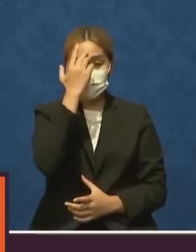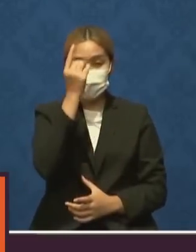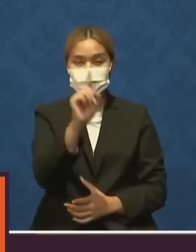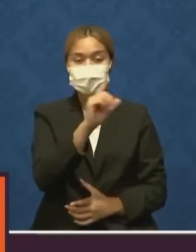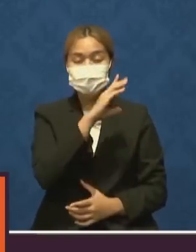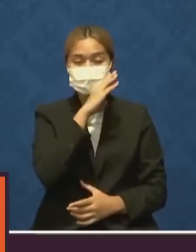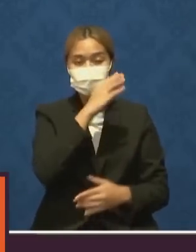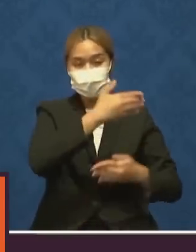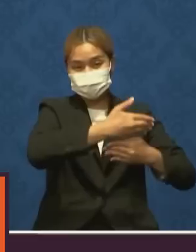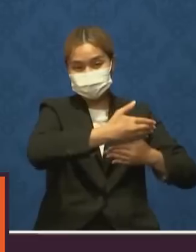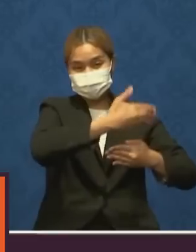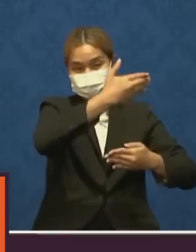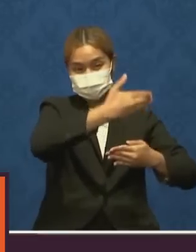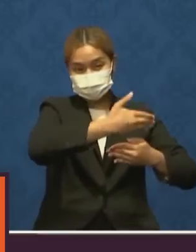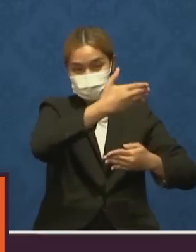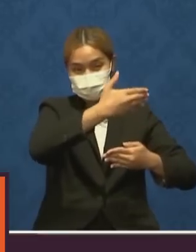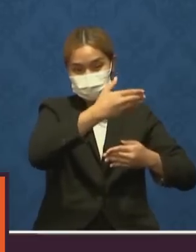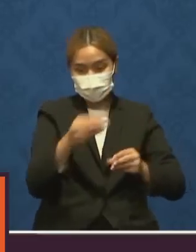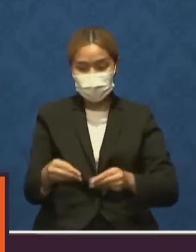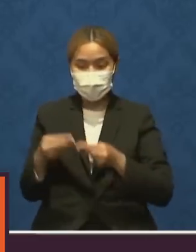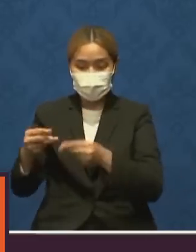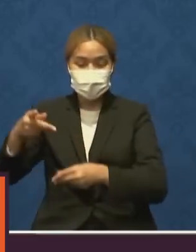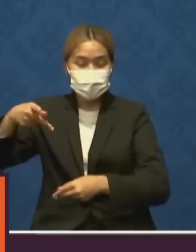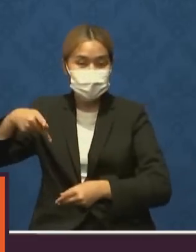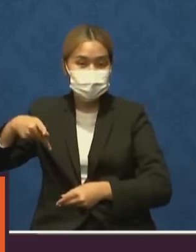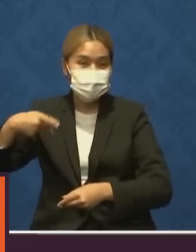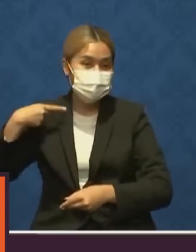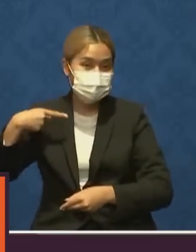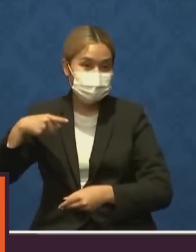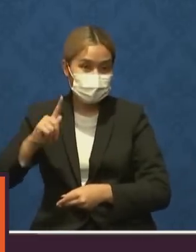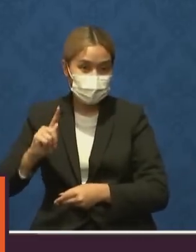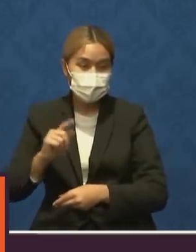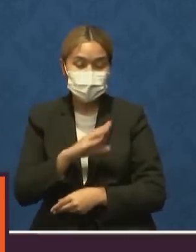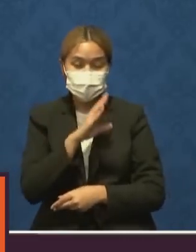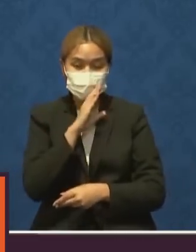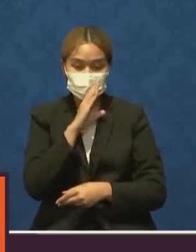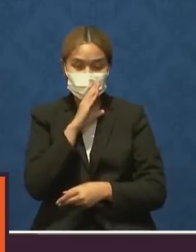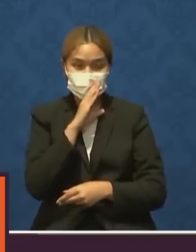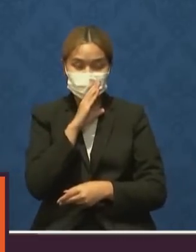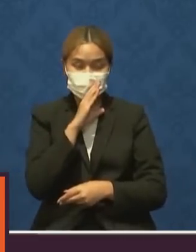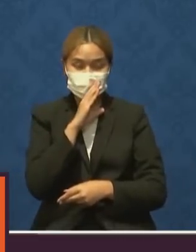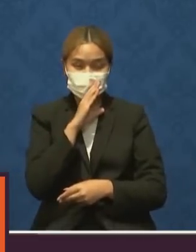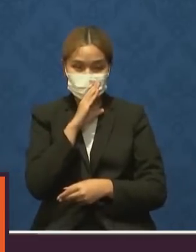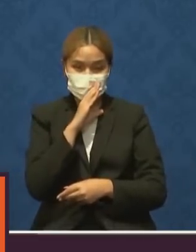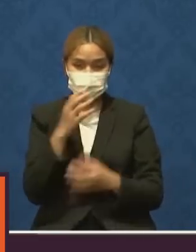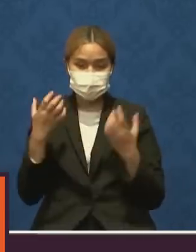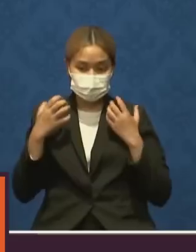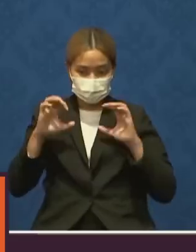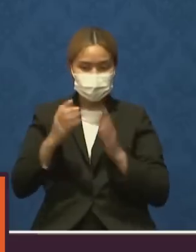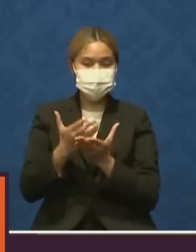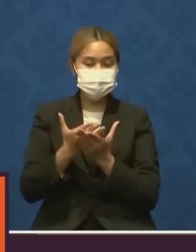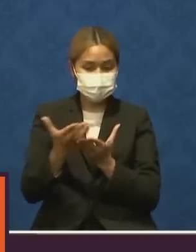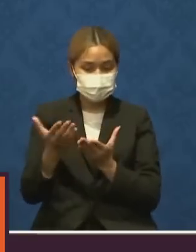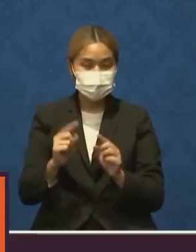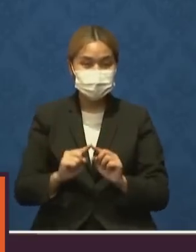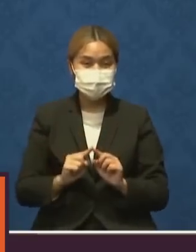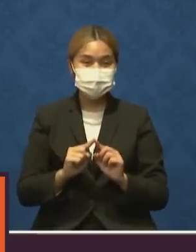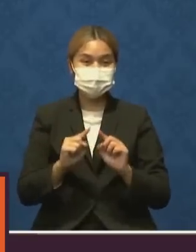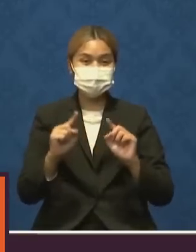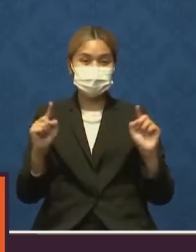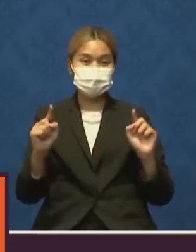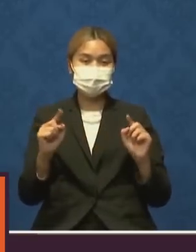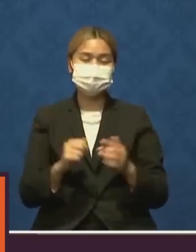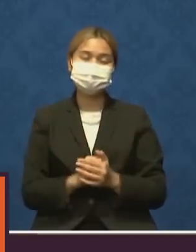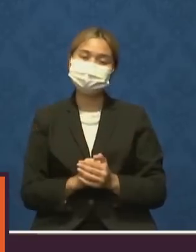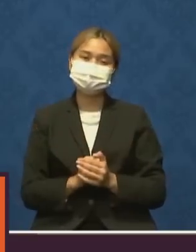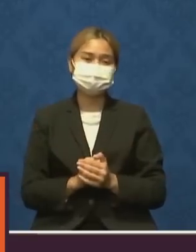ิ attorneys กับinner 3876 MBแตพอเปของ Solar Loop Topคร